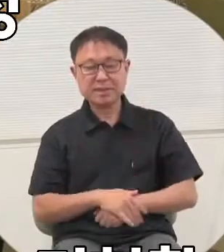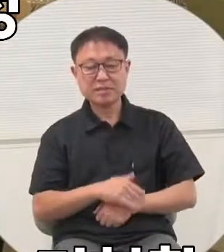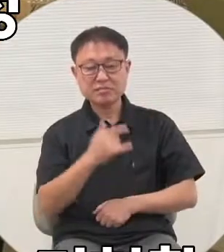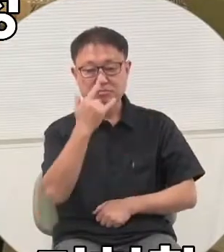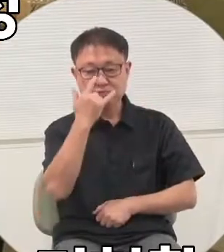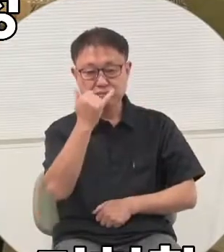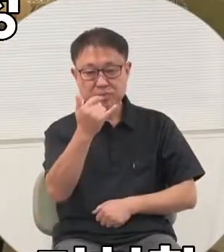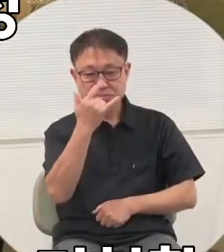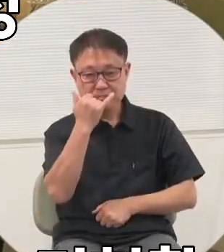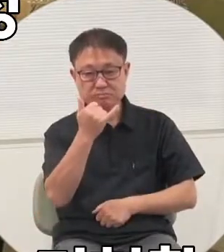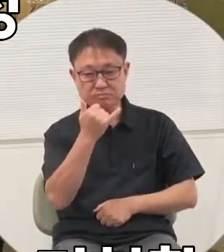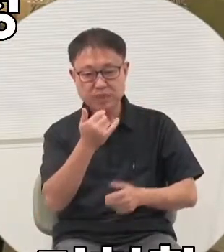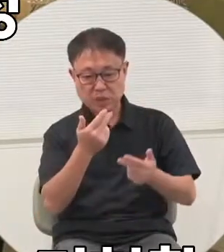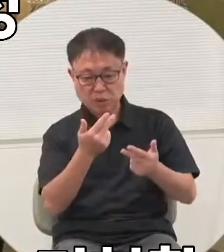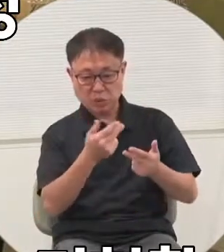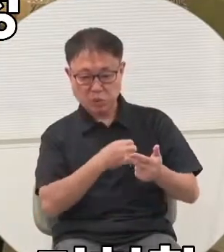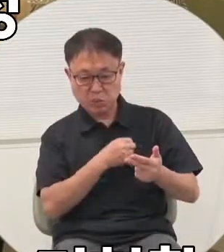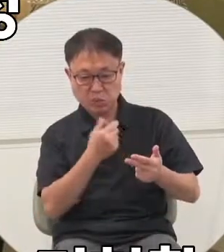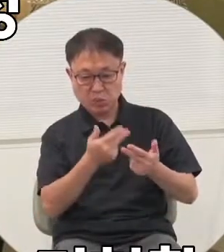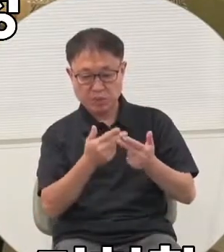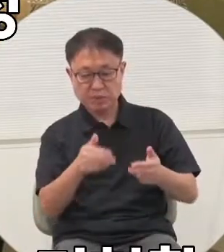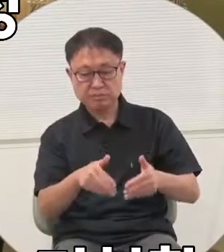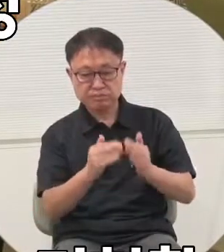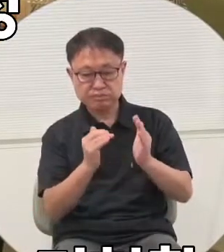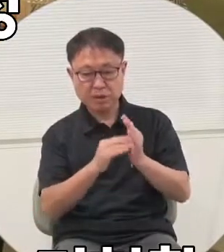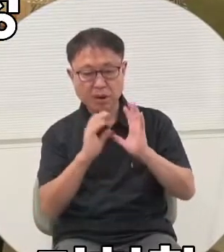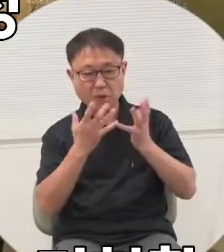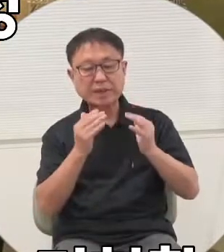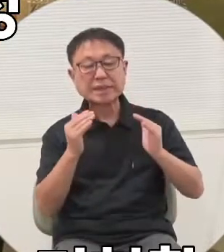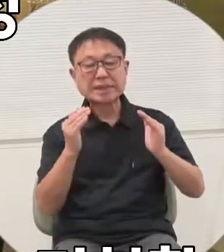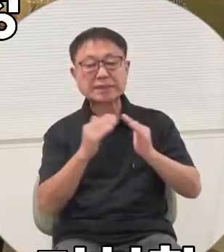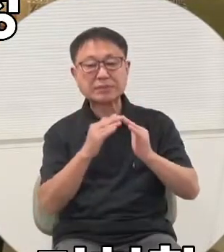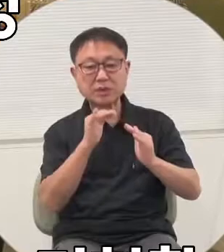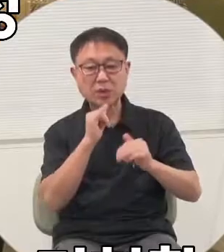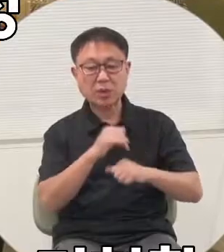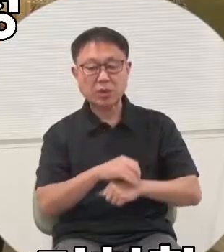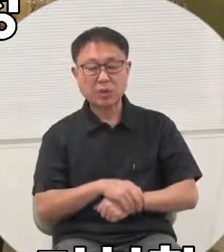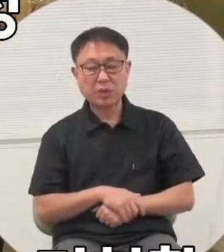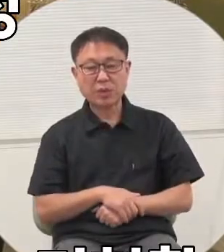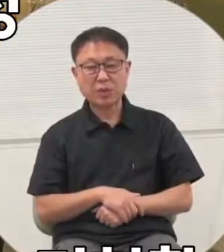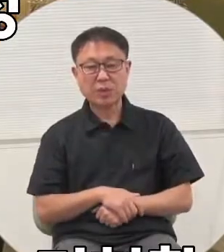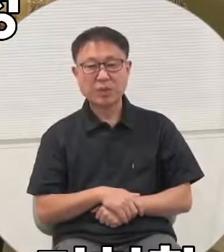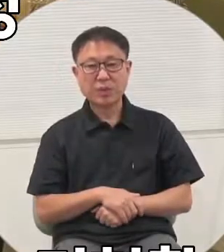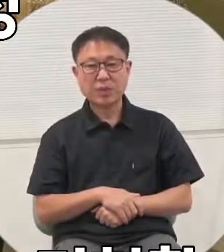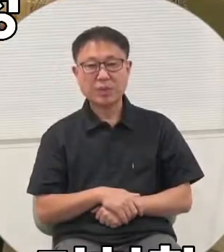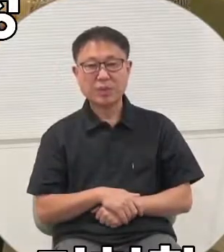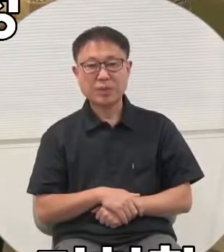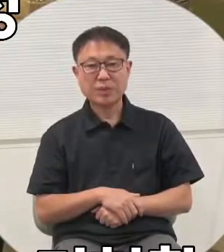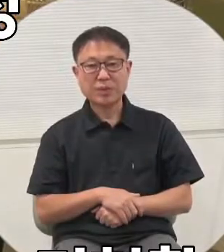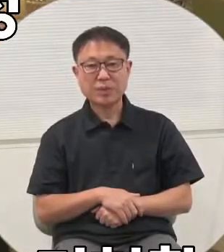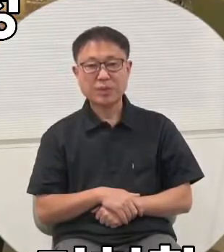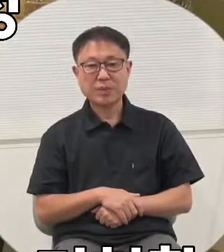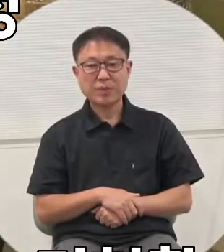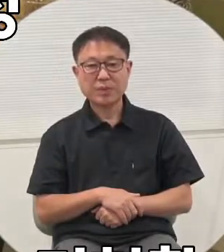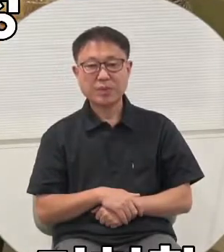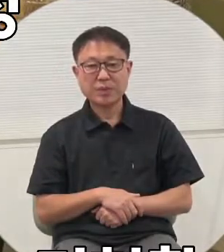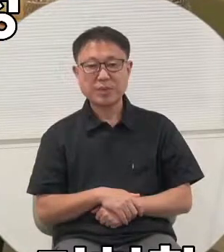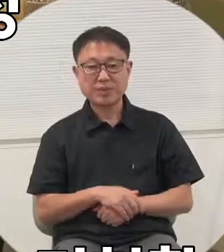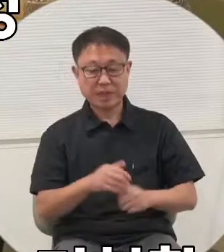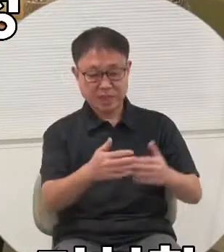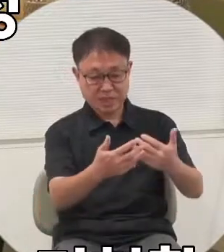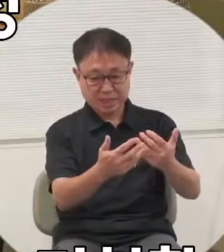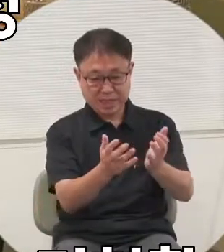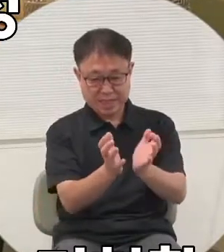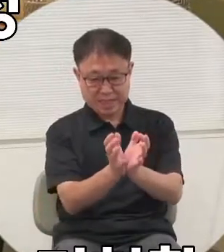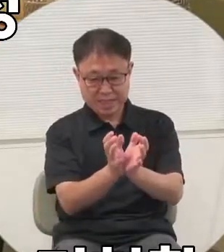부모님들이 협동조합 좀 만든 어린이집도 공동육아로 또 진행도 하고 있고요. 이렇게 제가 있는 단체에서